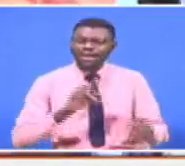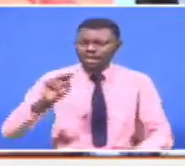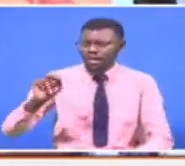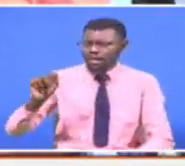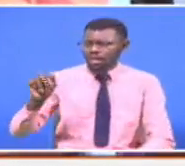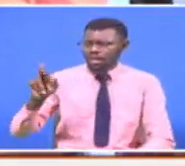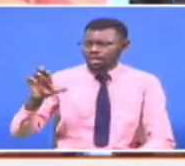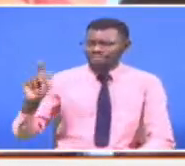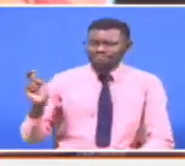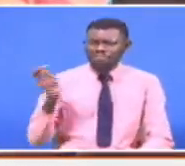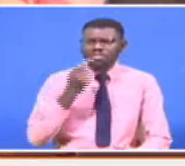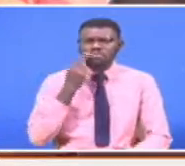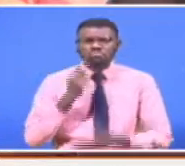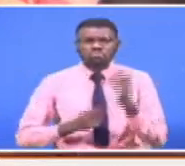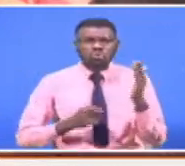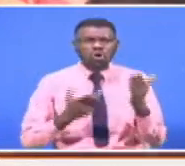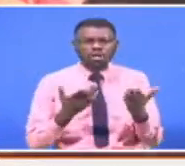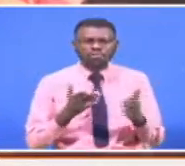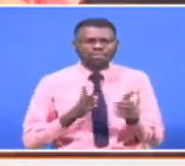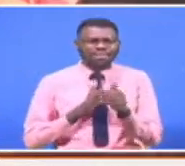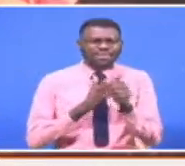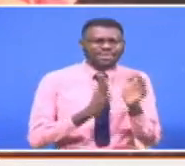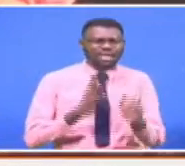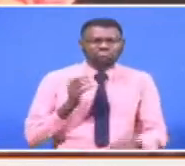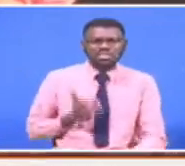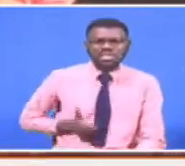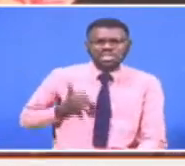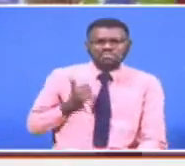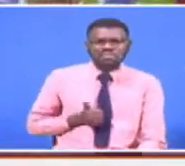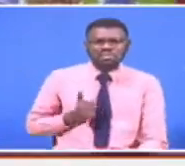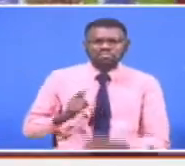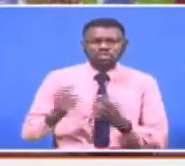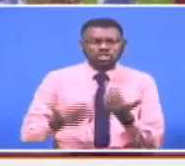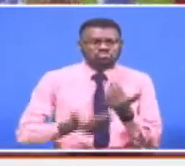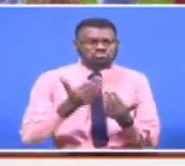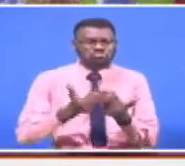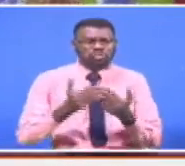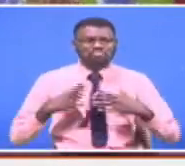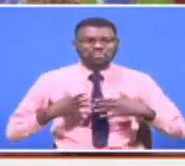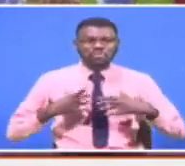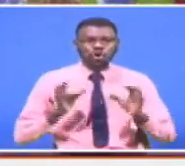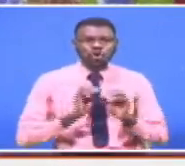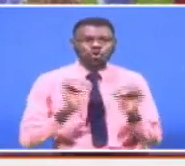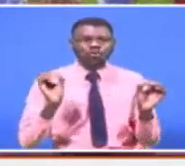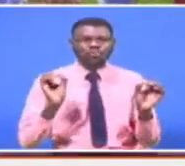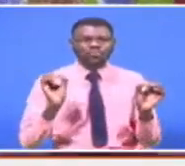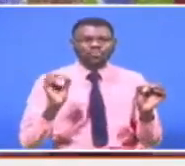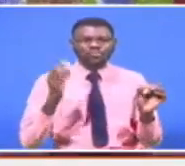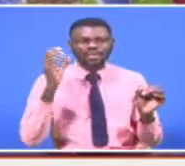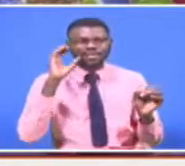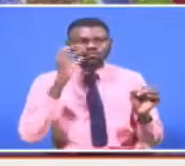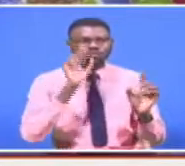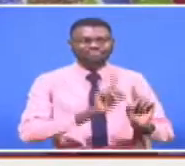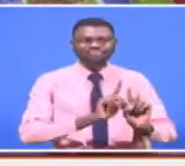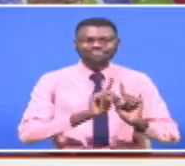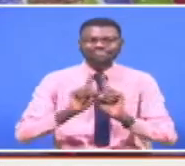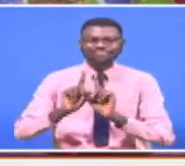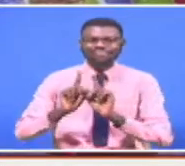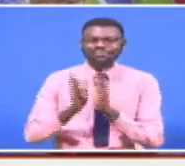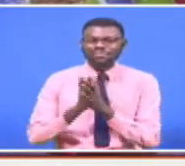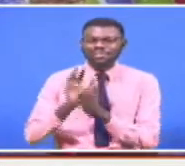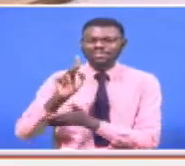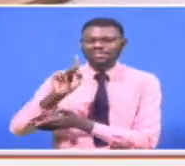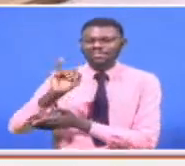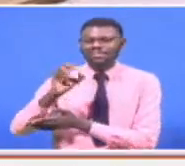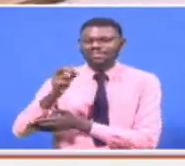hao kwa kuweka maslahi yao mbele badala ya maslahi ya wananchi. Karua, ambaye alikuwa ameandamana na alikuwa mbunge wa Ndaragwa Jeremiah Kioni